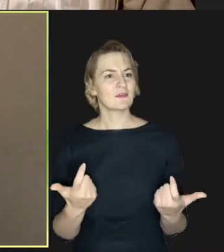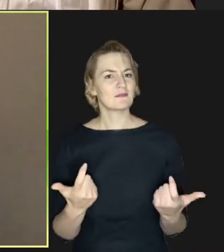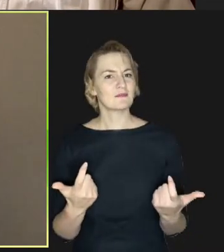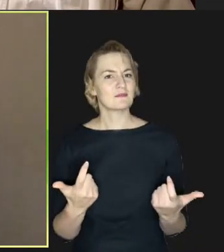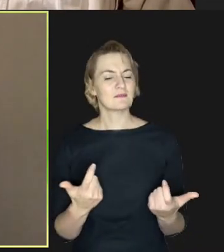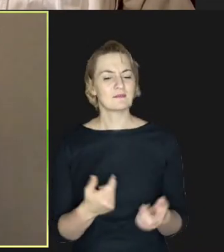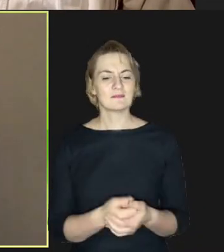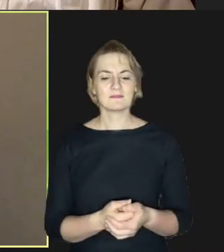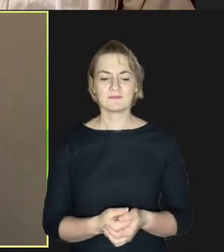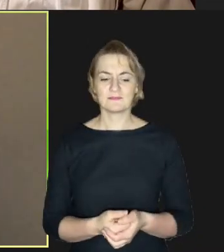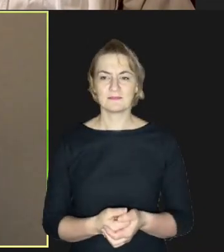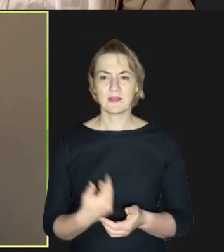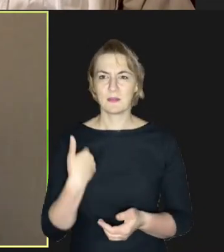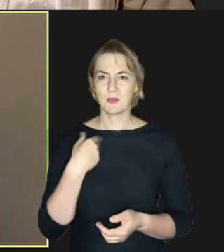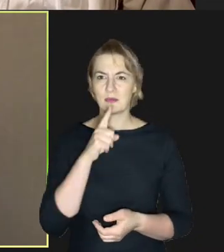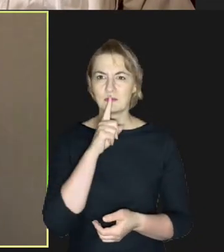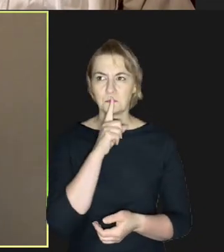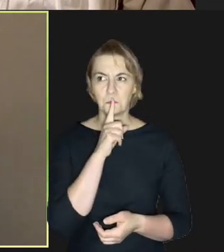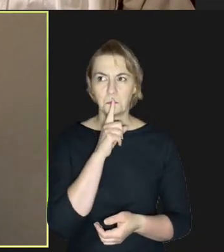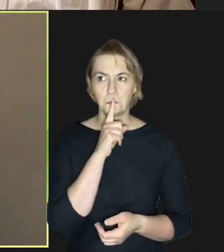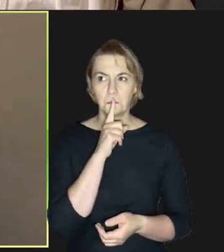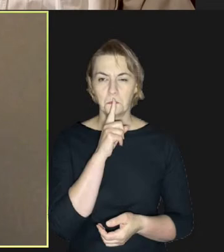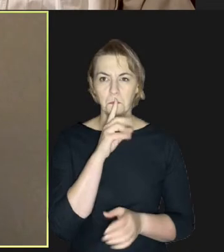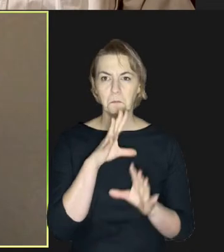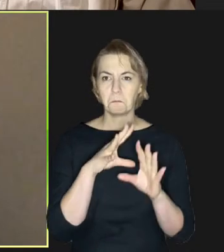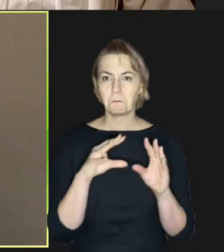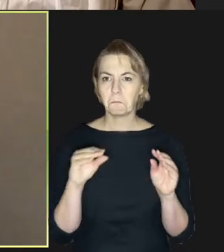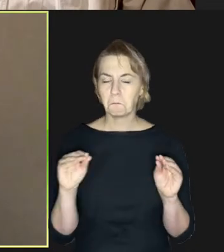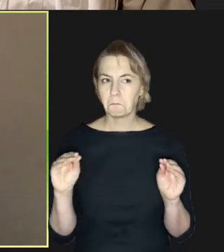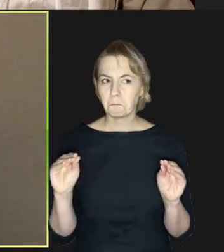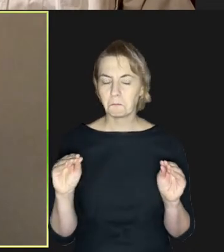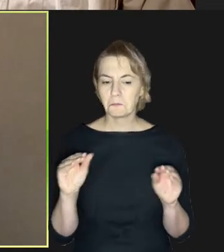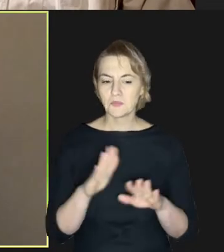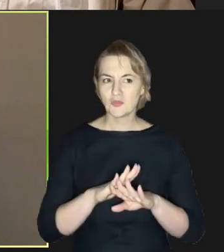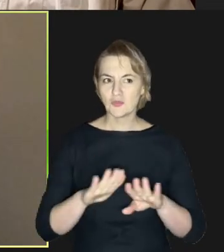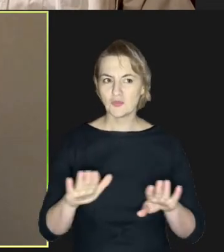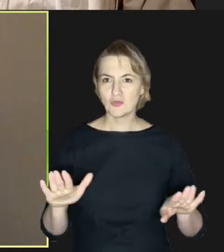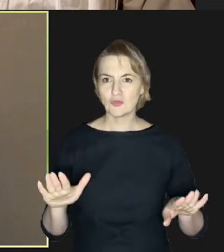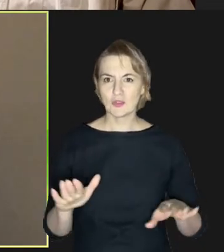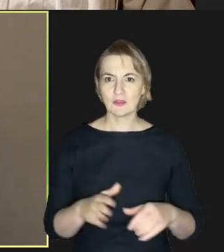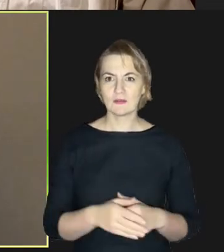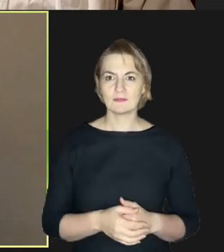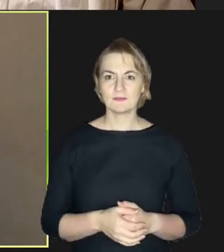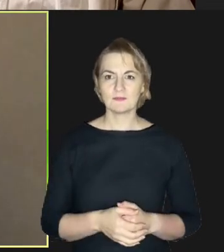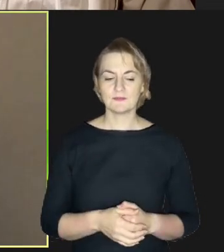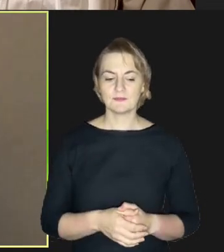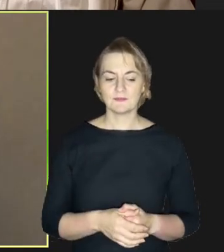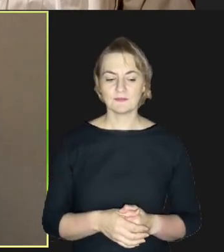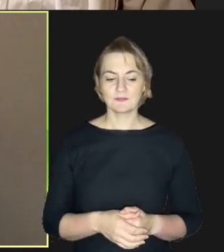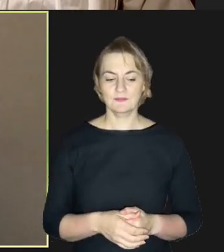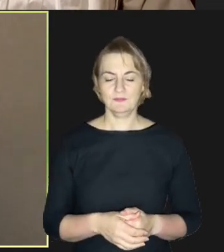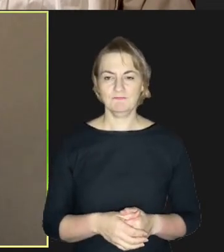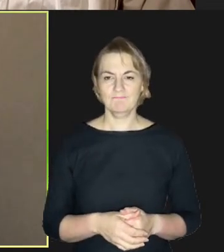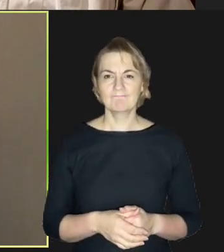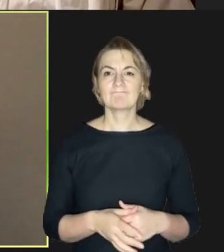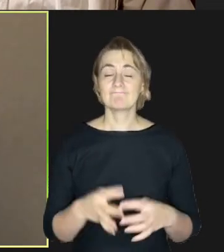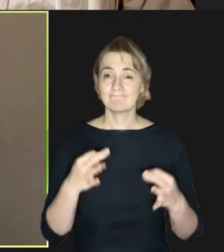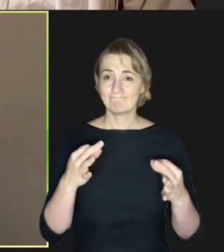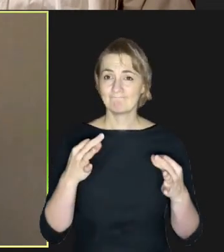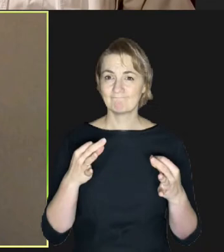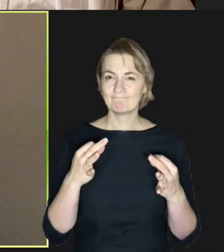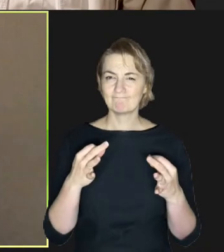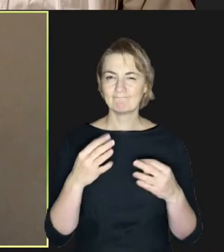zapadła taka cisza. I jak gdyby ja teraz z